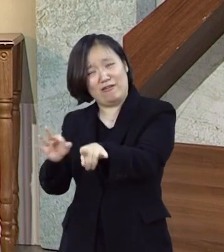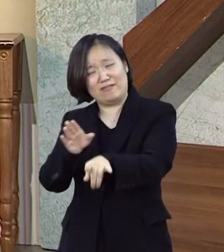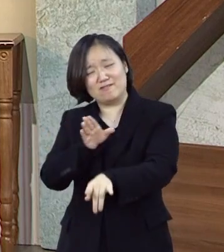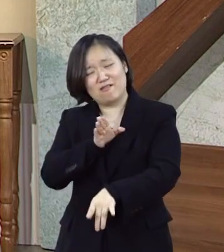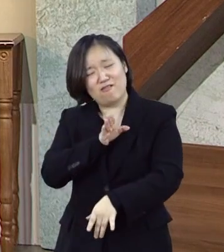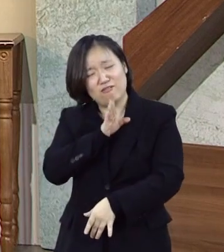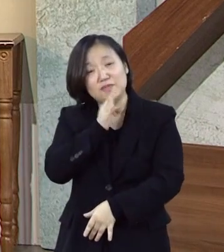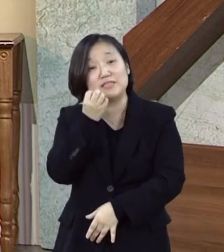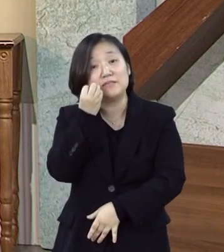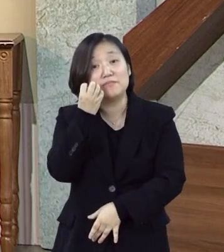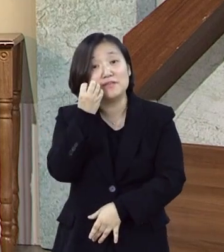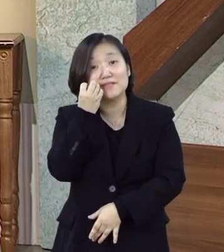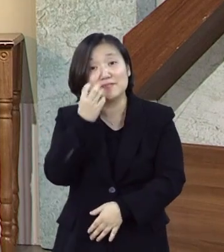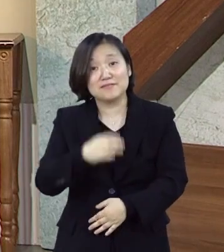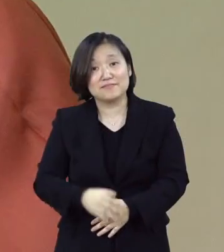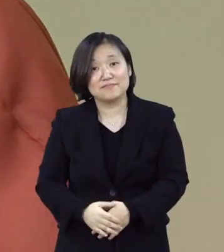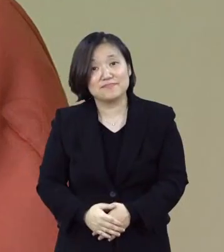묘하도다.